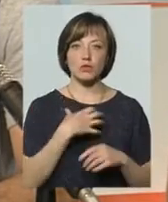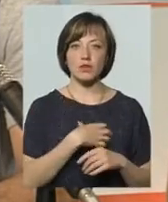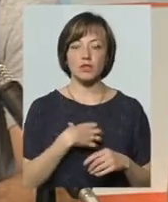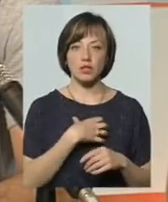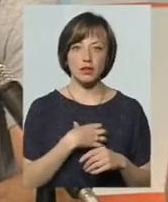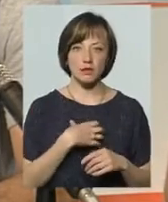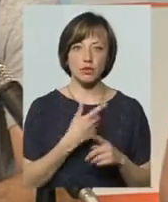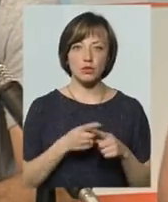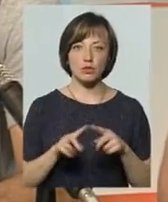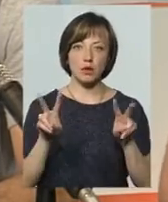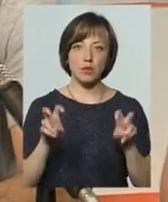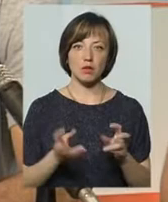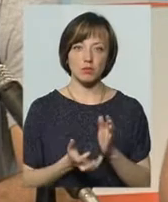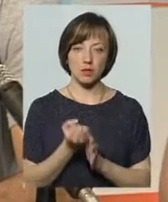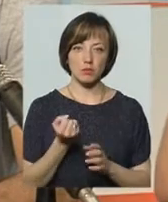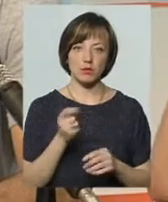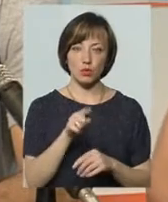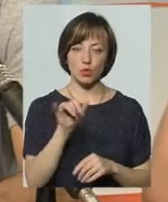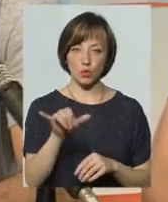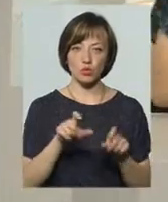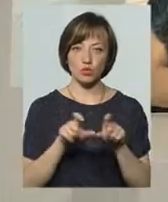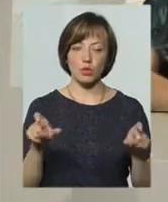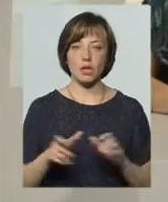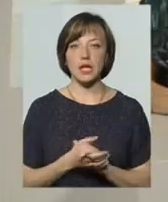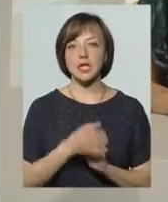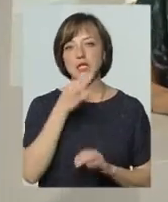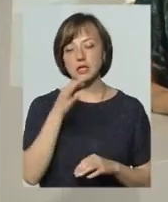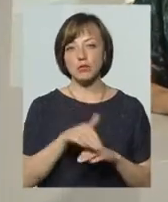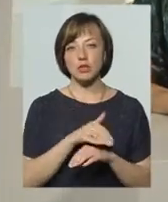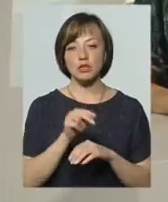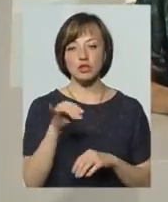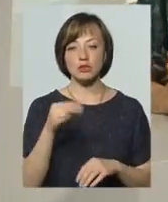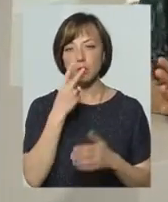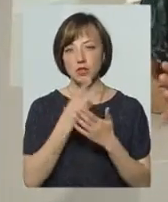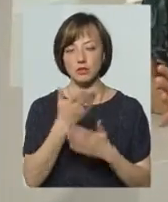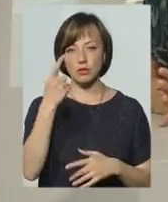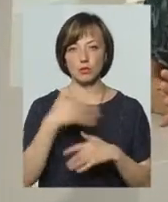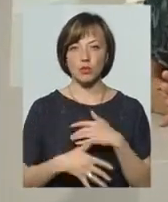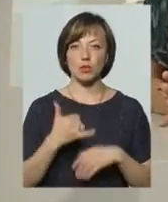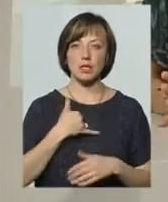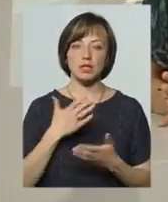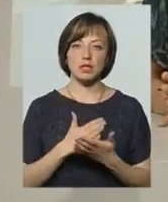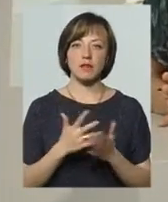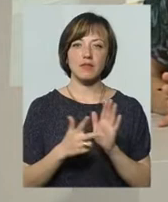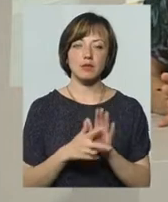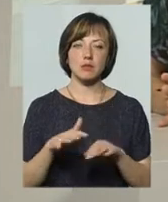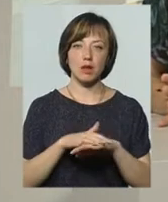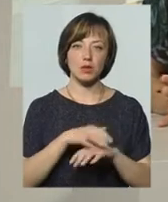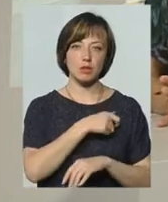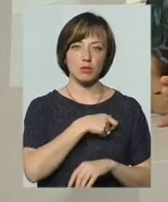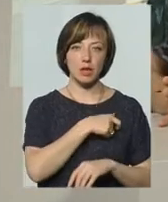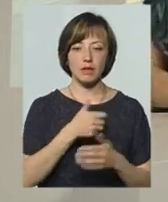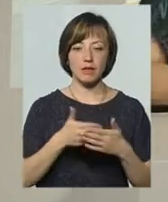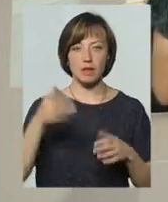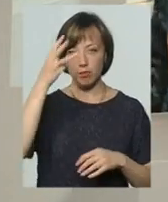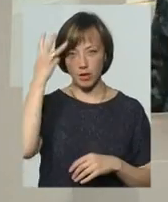ось цю тематику підтримувати саме в школах. Скажіть, будь ласка, чи бачите ви розуміння? У нас є 8 народних депутатів від